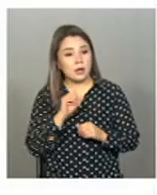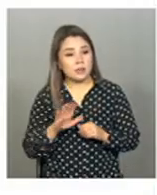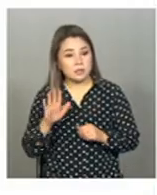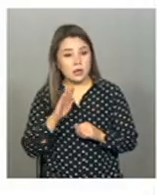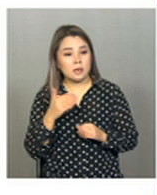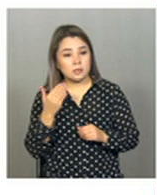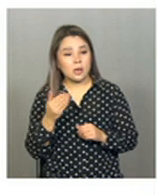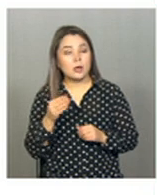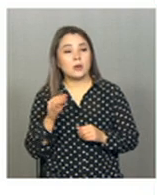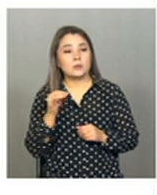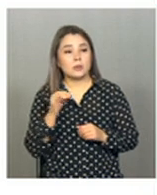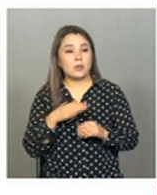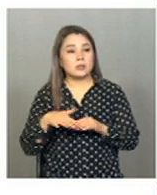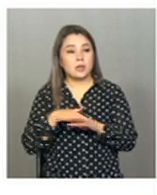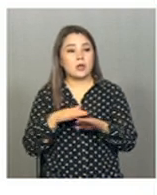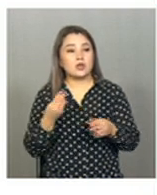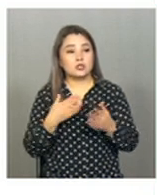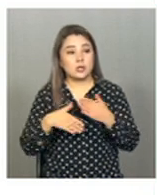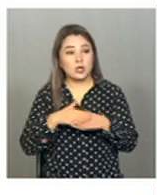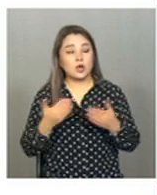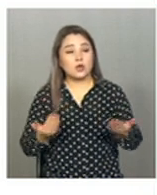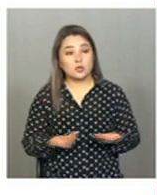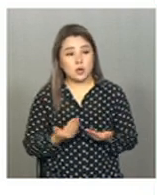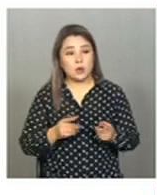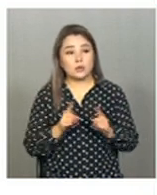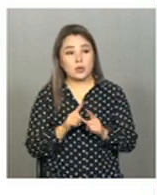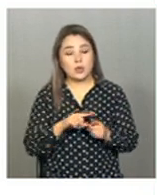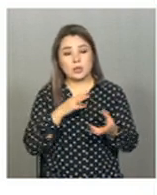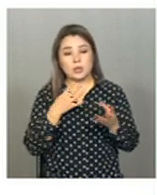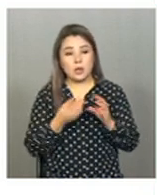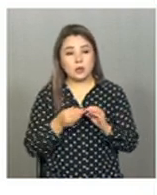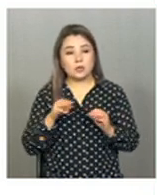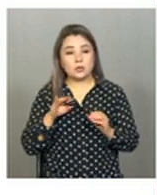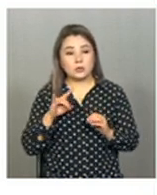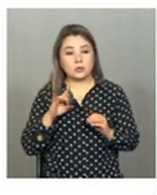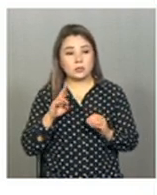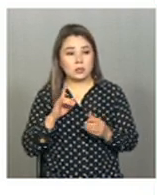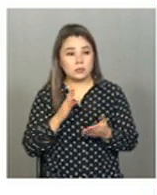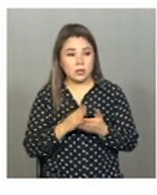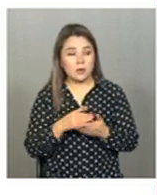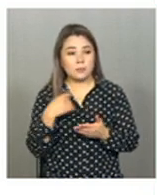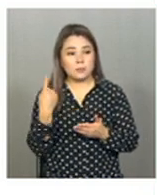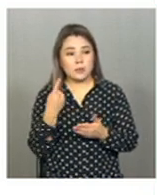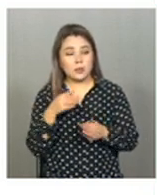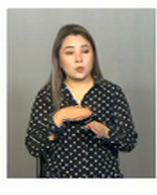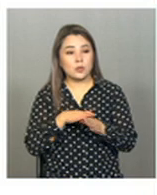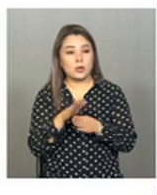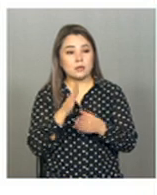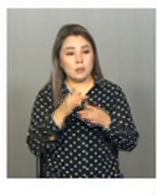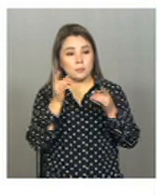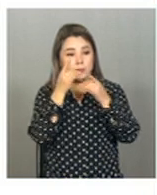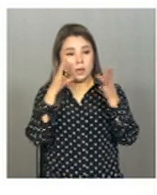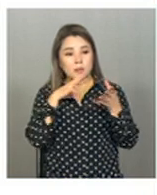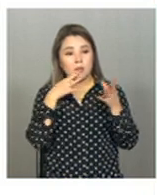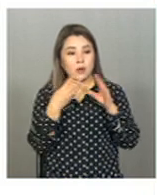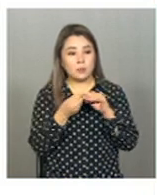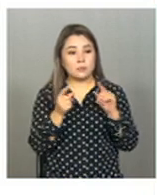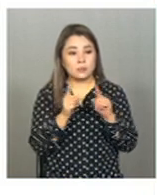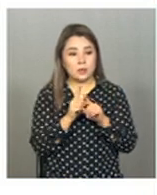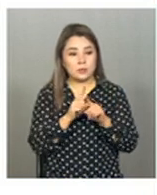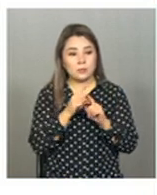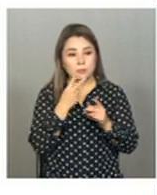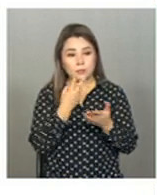шығыс Еуропа тұрғындарының түркіленгендігін, бір тұтас жалпы түркілік мәдениеттің қалыптасқандығын